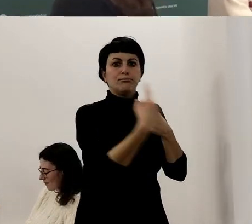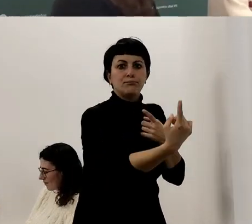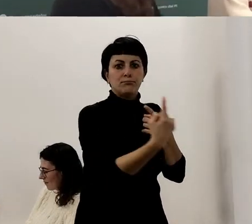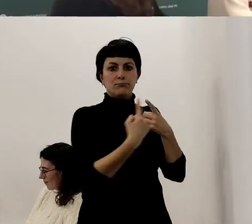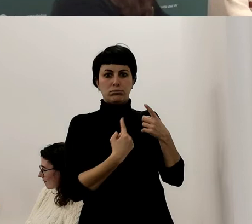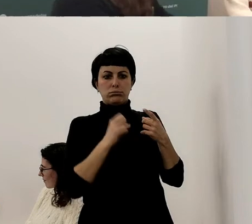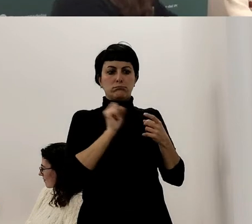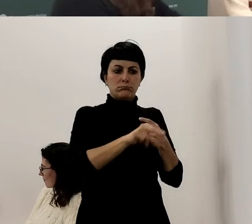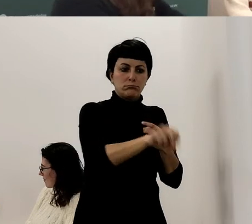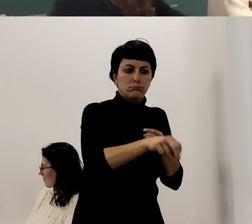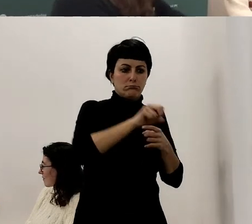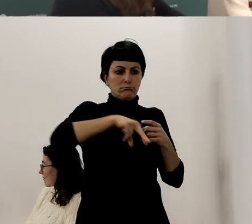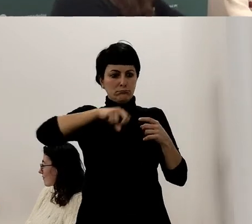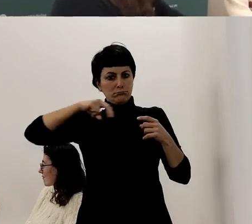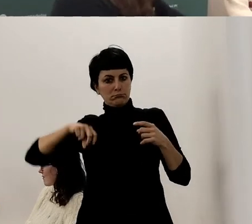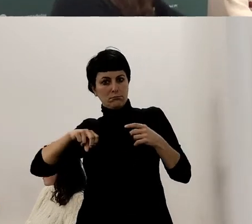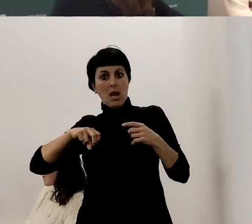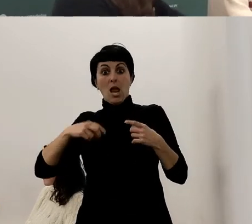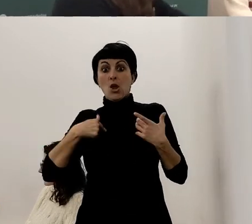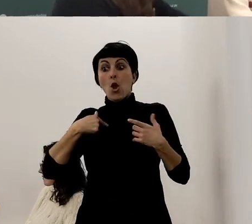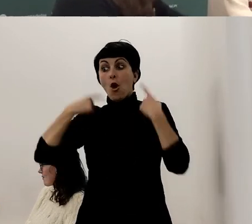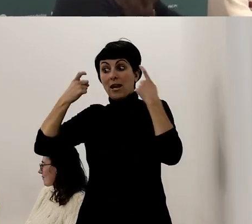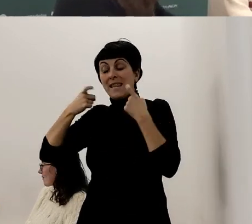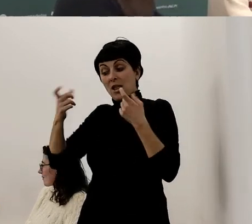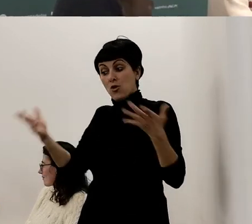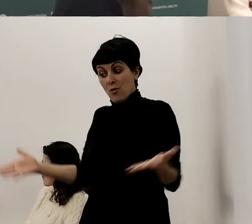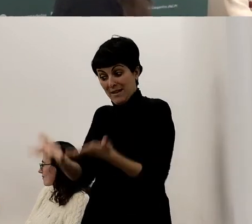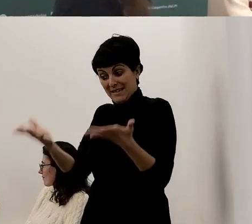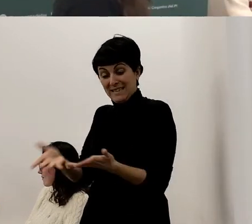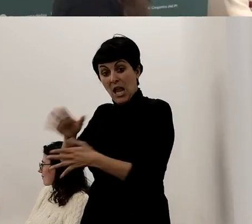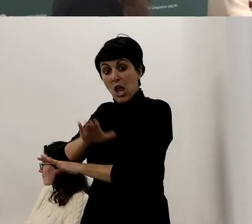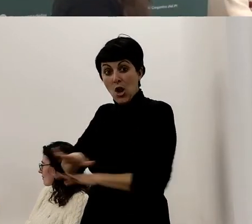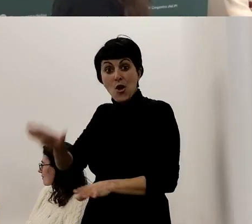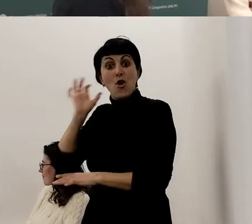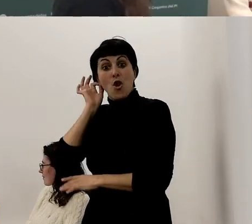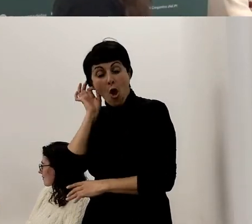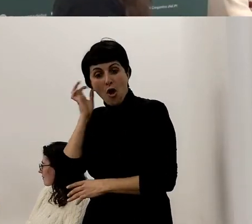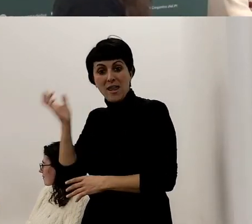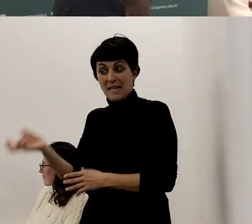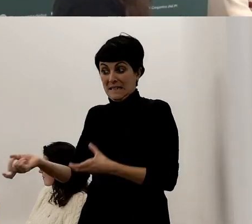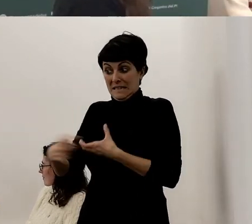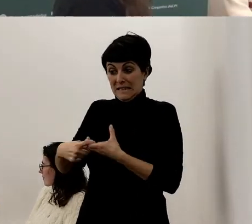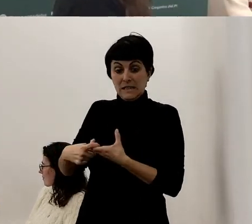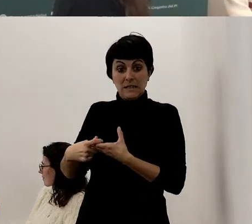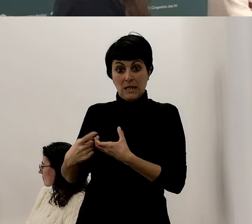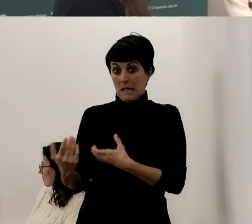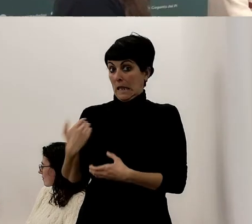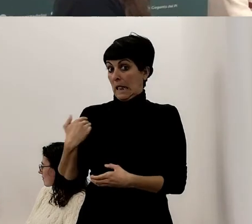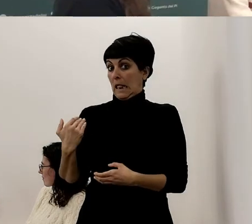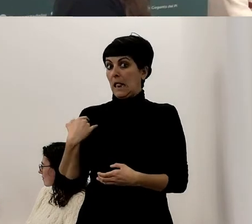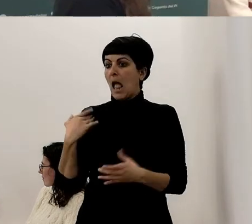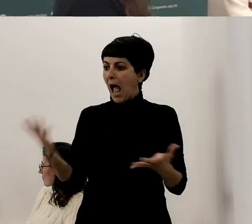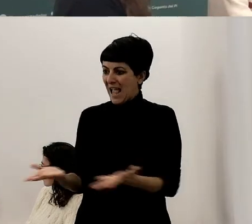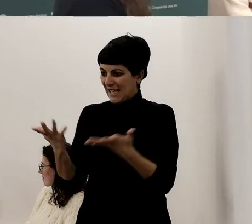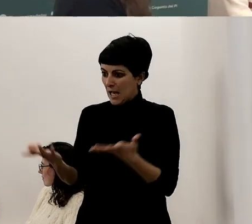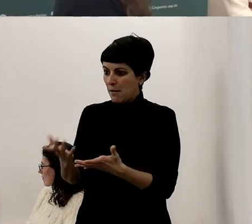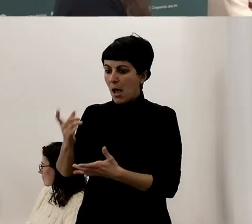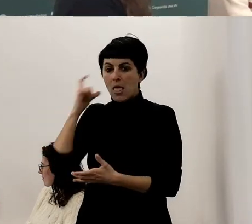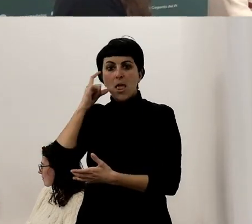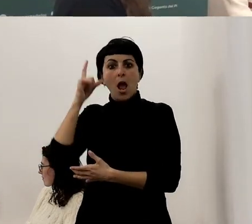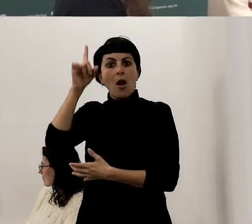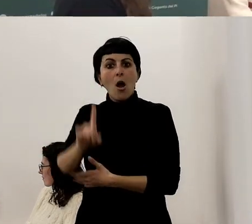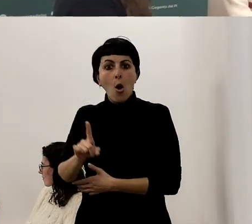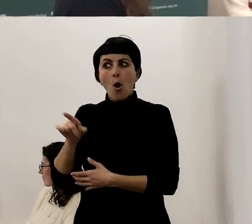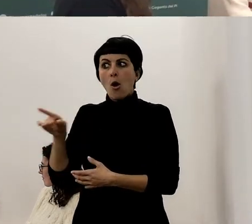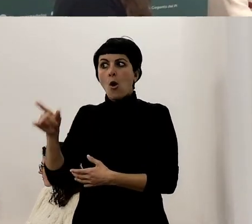I ara intento fer el mateix amb noies que entren, no? A l'última tongada de gent nova que ha entrat, ostres, el primer dia hi havia una noia